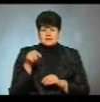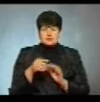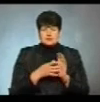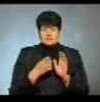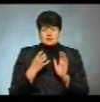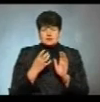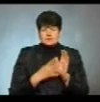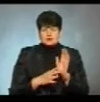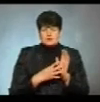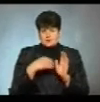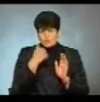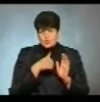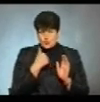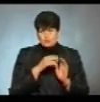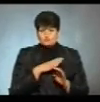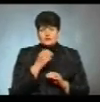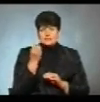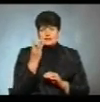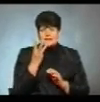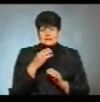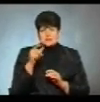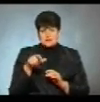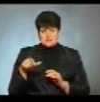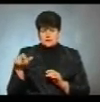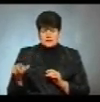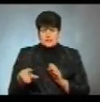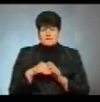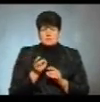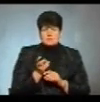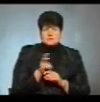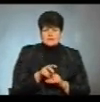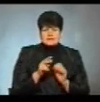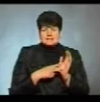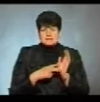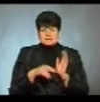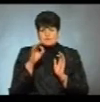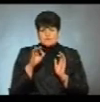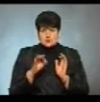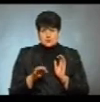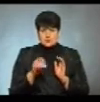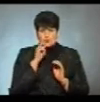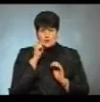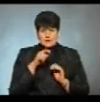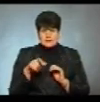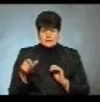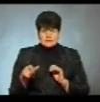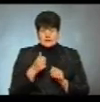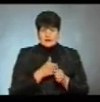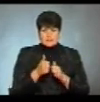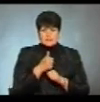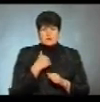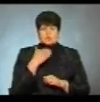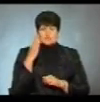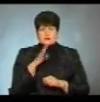жовтня 1999 року. Було 13 кандидатів. На вибори прийшли понад 70% українців. Лідерами